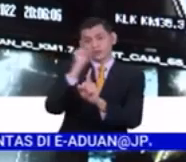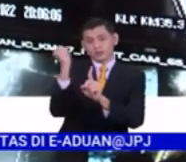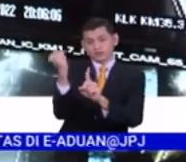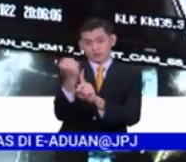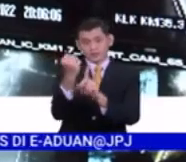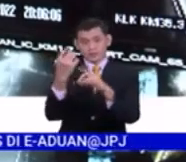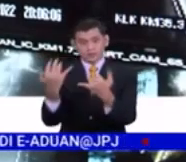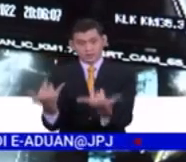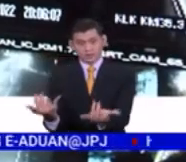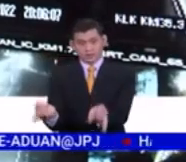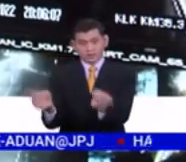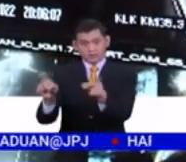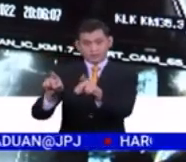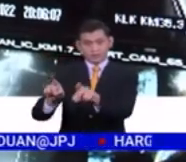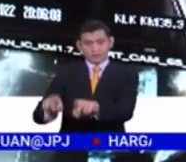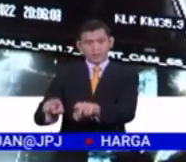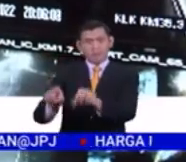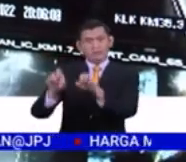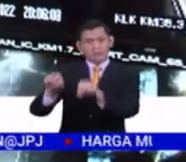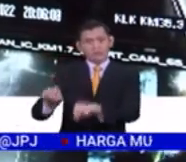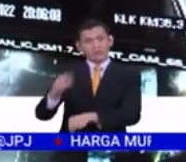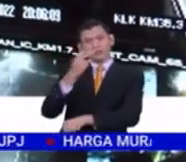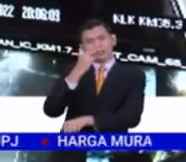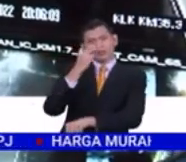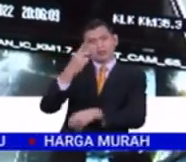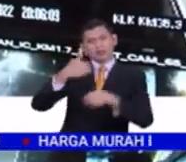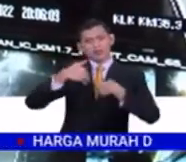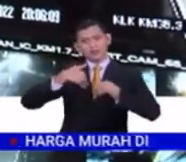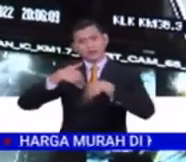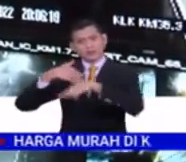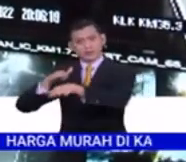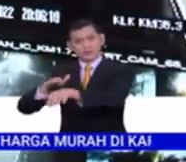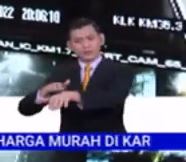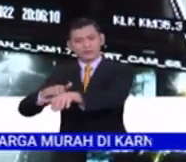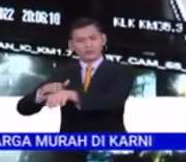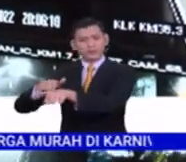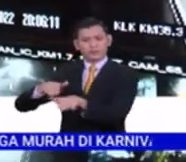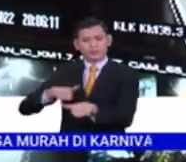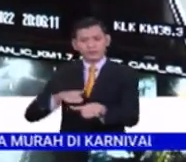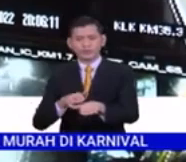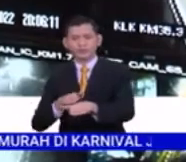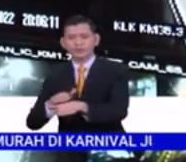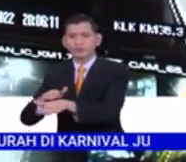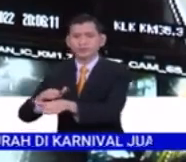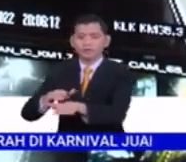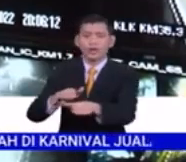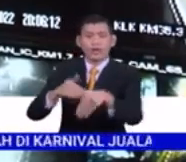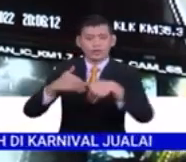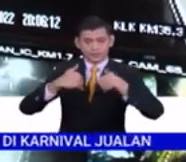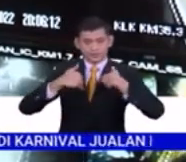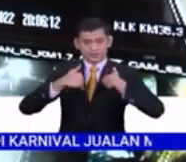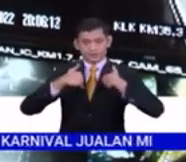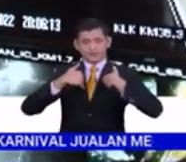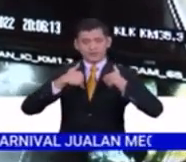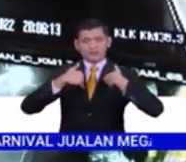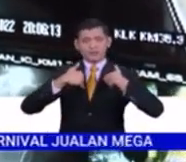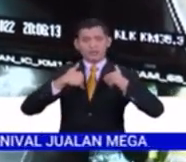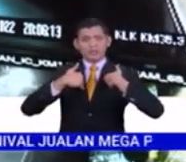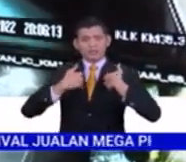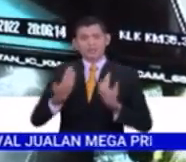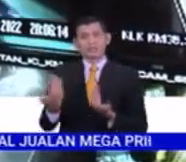disini kita dapat saksikan deretan kendaraan mulai memasuki level raya dan dilaporkan yang sehingga